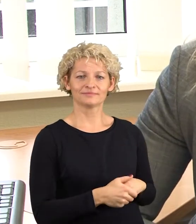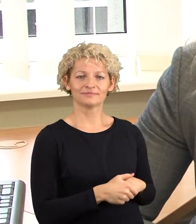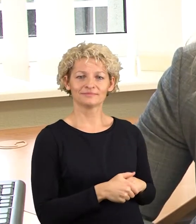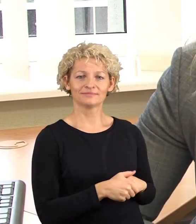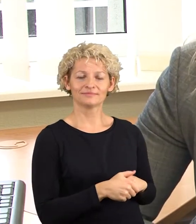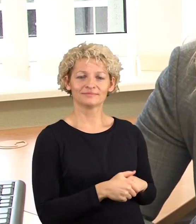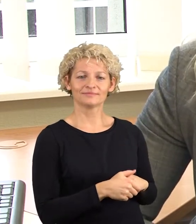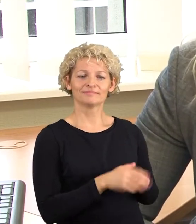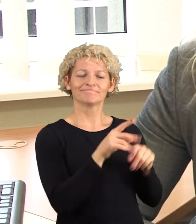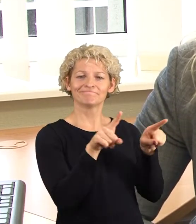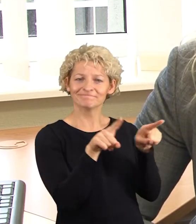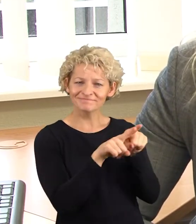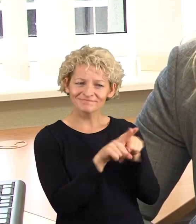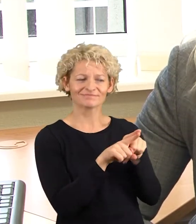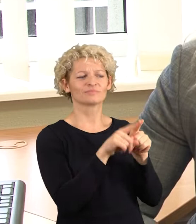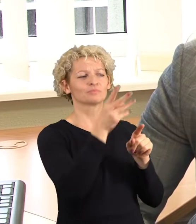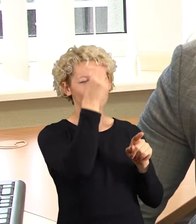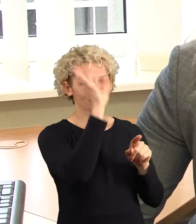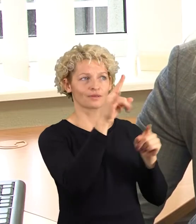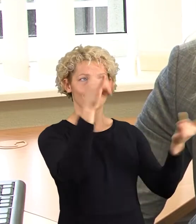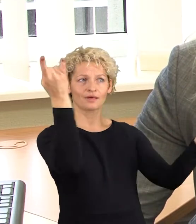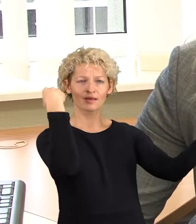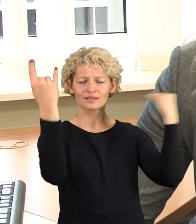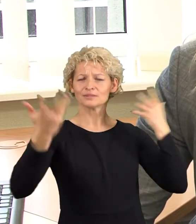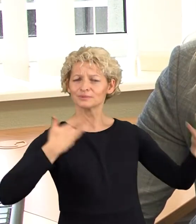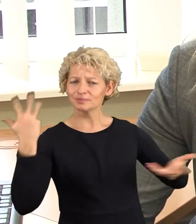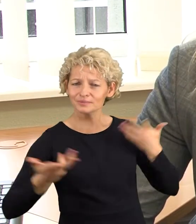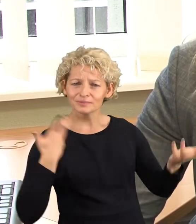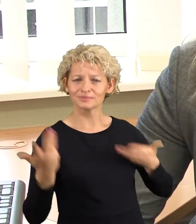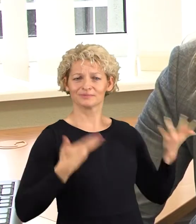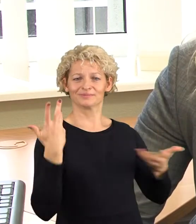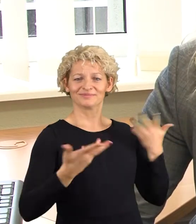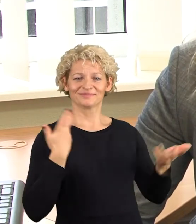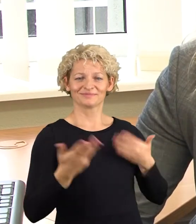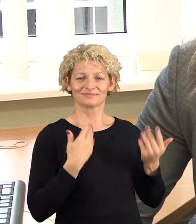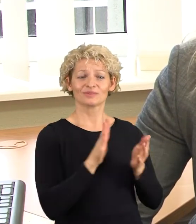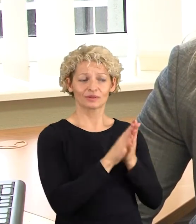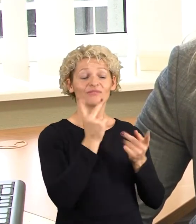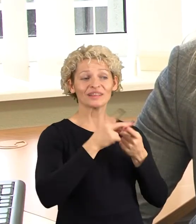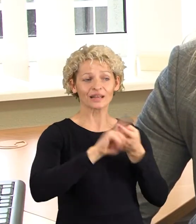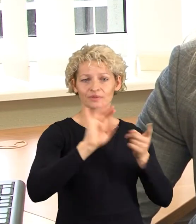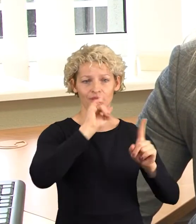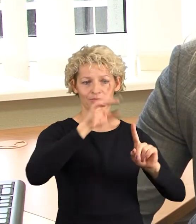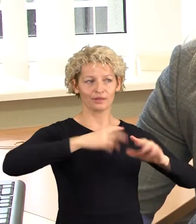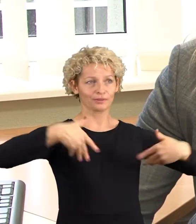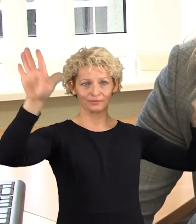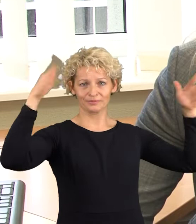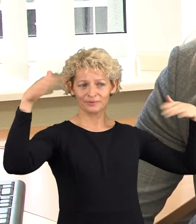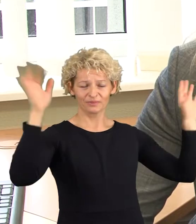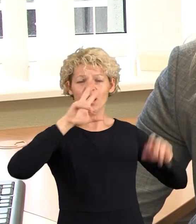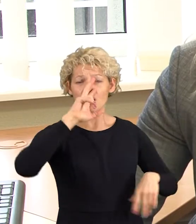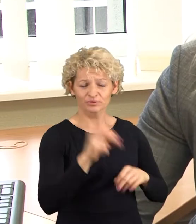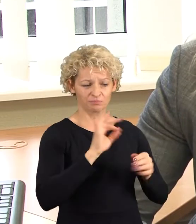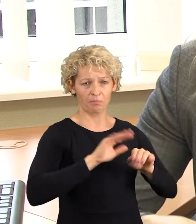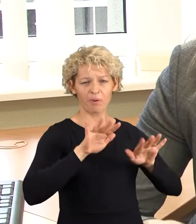žinome, gripas plinta oro lašelinio būdu, taipogi liečiant įvairius užterštus